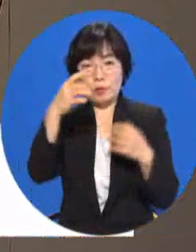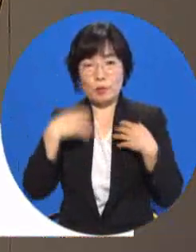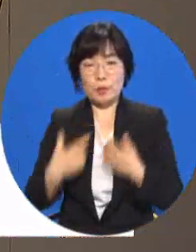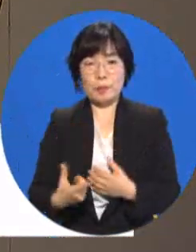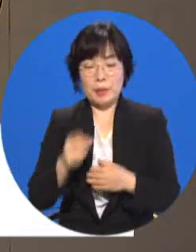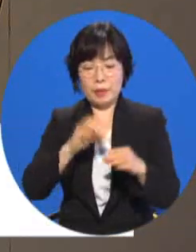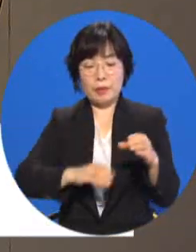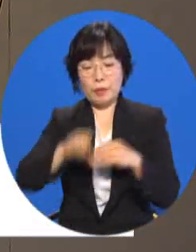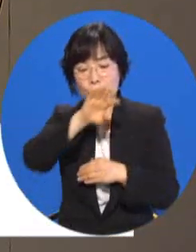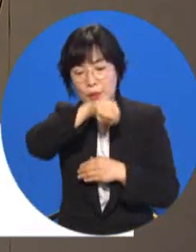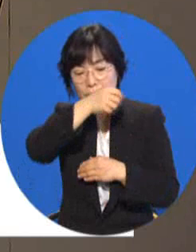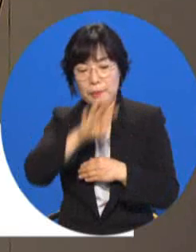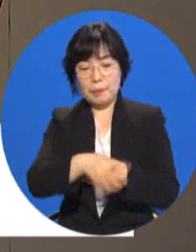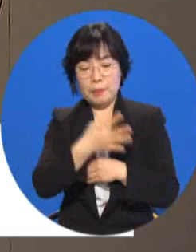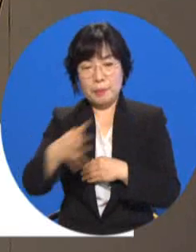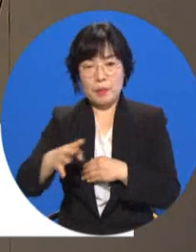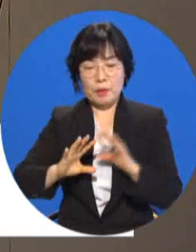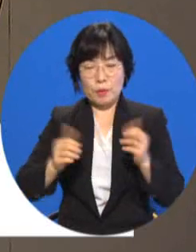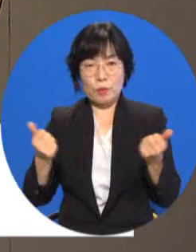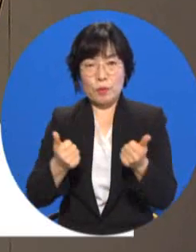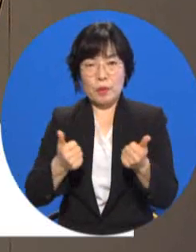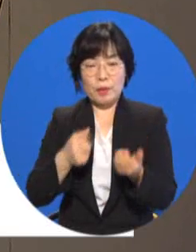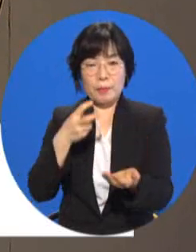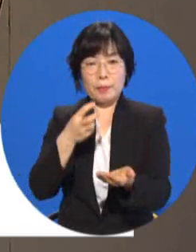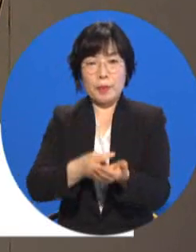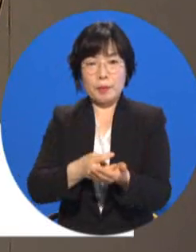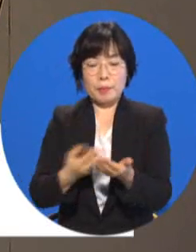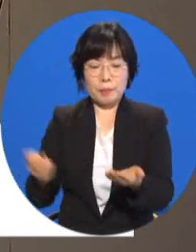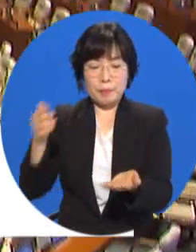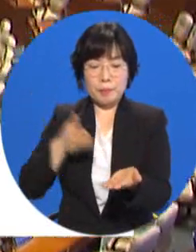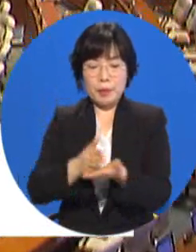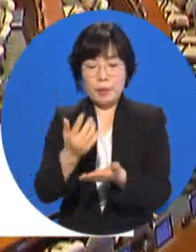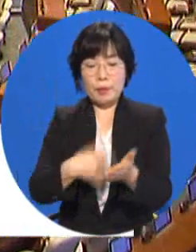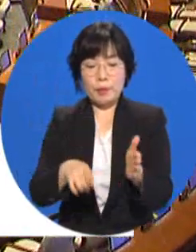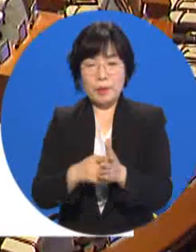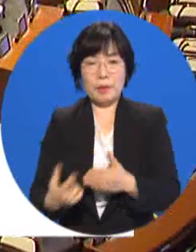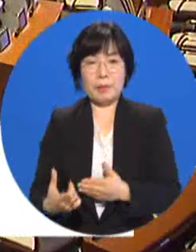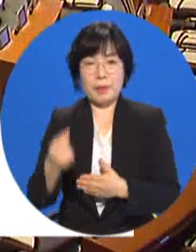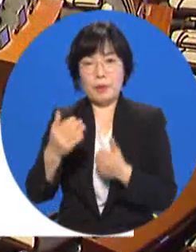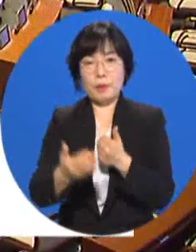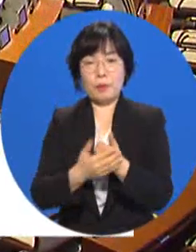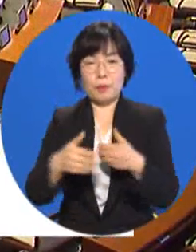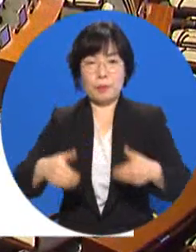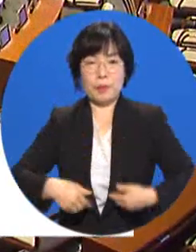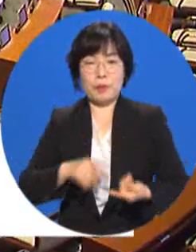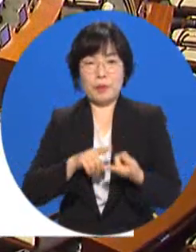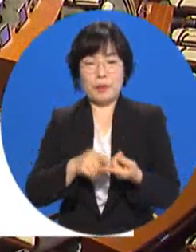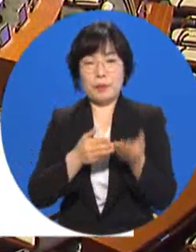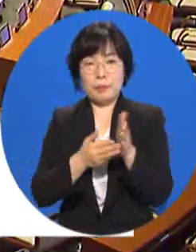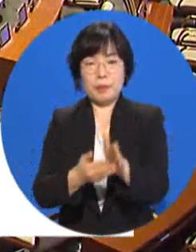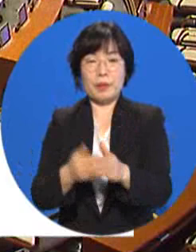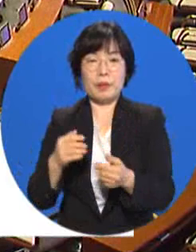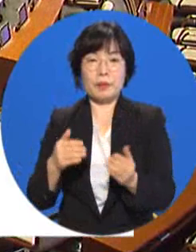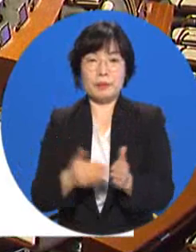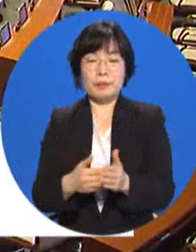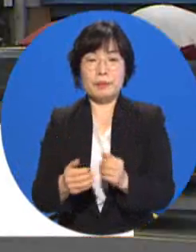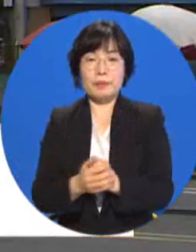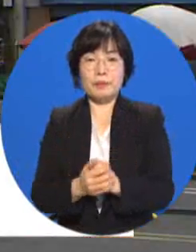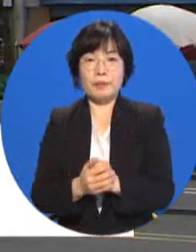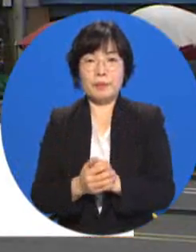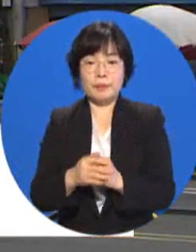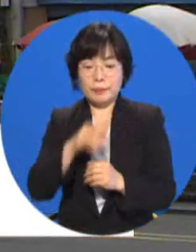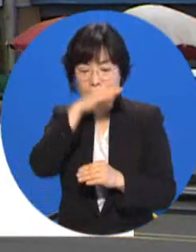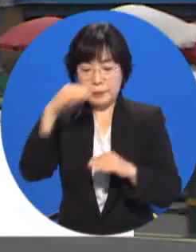조속한 추가 예산 편성과 국회의 코로나 3법 통과 등을 위해 초당적인 협조가 필요하다고 강조했습니다. 또